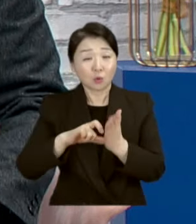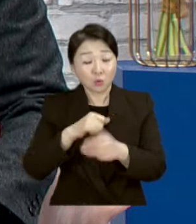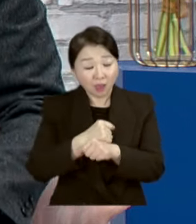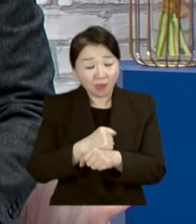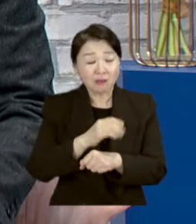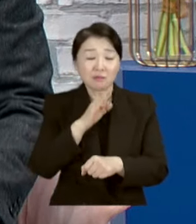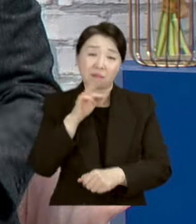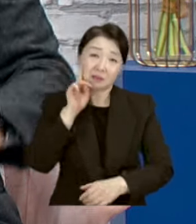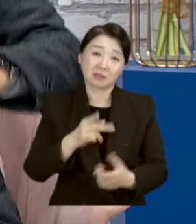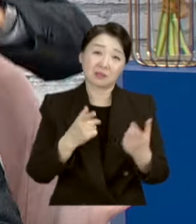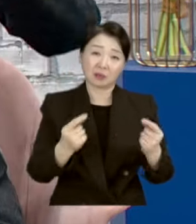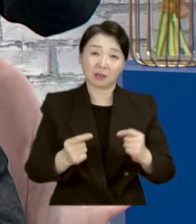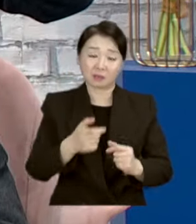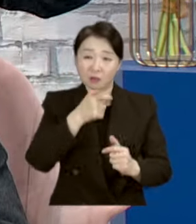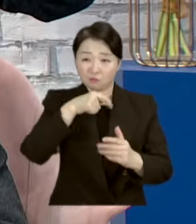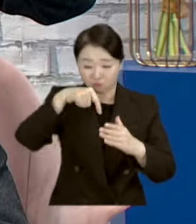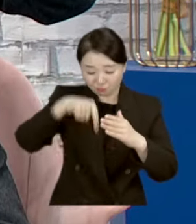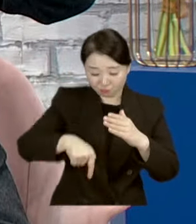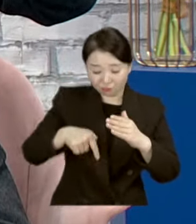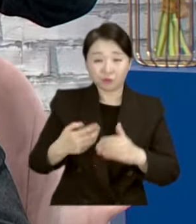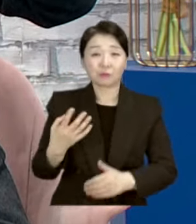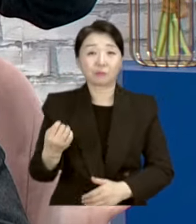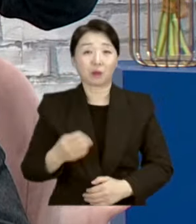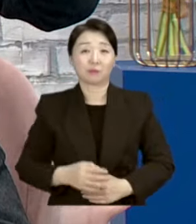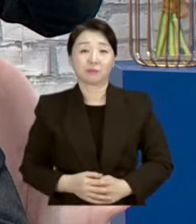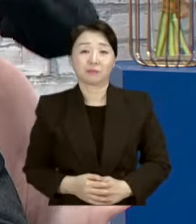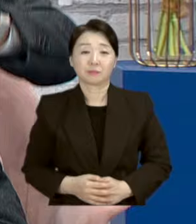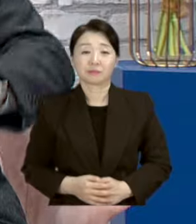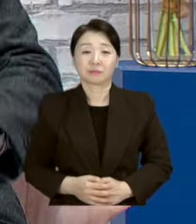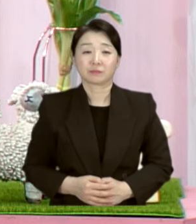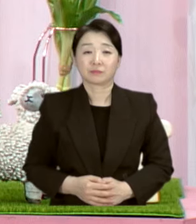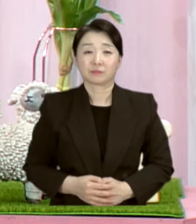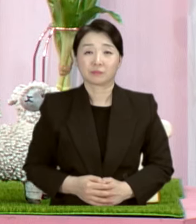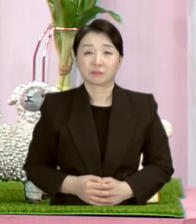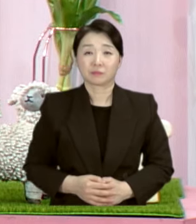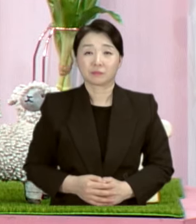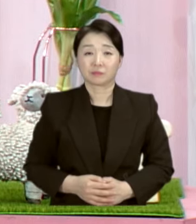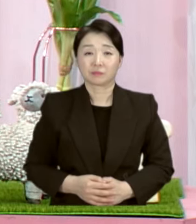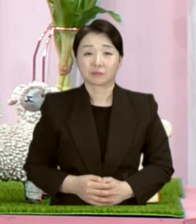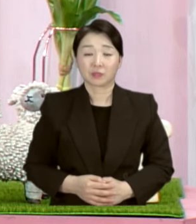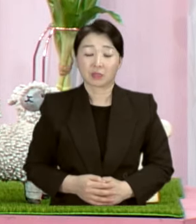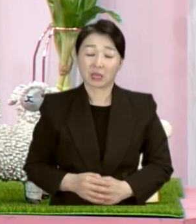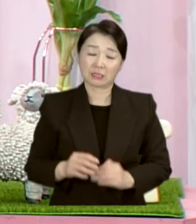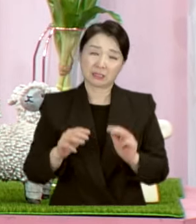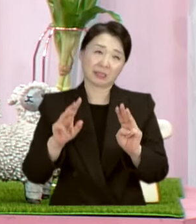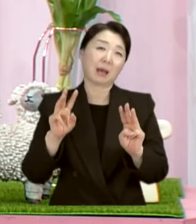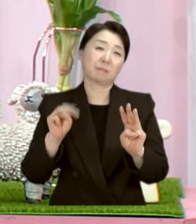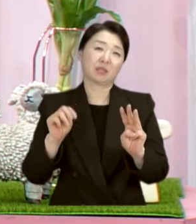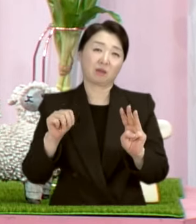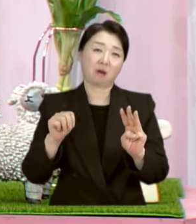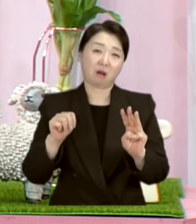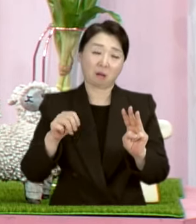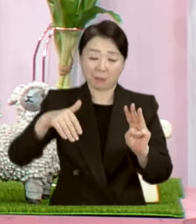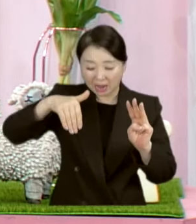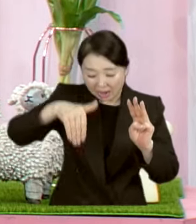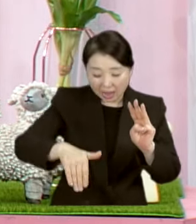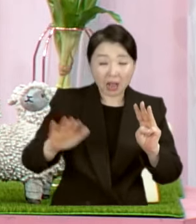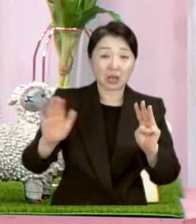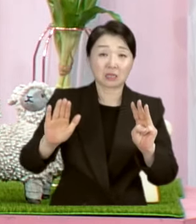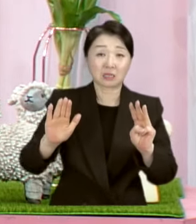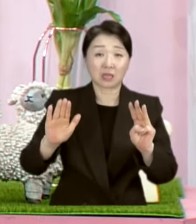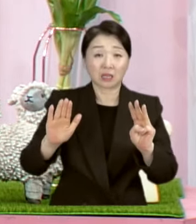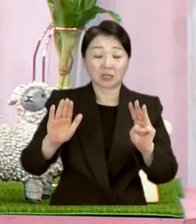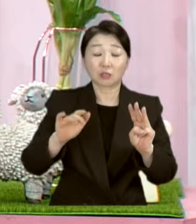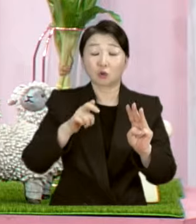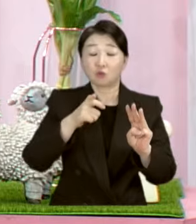아니, 것 그러면은 같은데. 그 물 깊이가 얼마나 돼요? 물 깊이는 발이 닿지 않는 한 3m 정도. 3m. 그러면